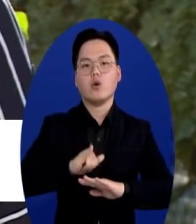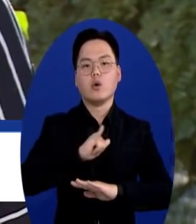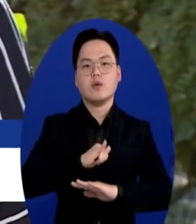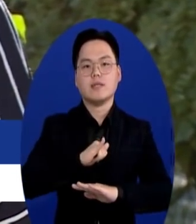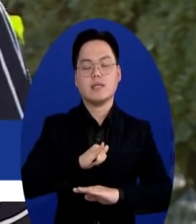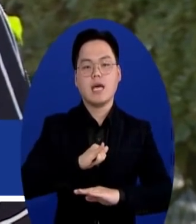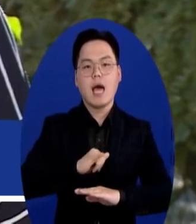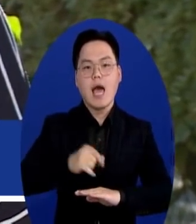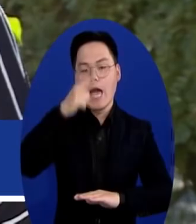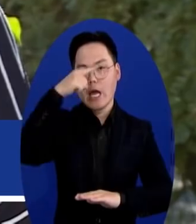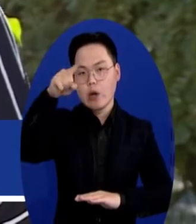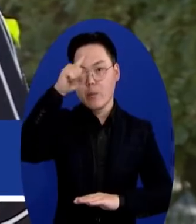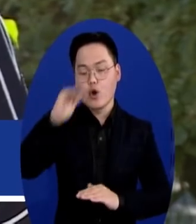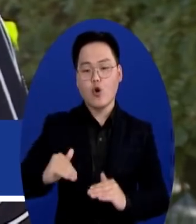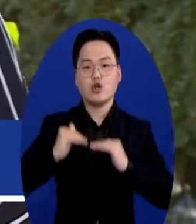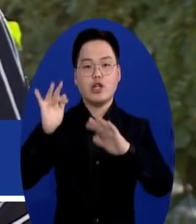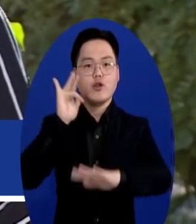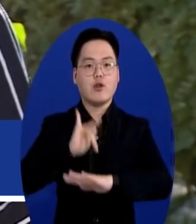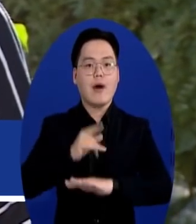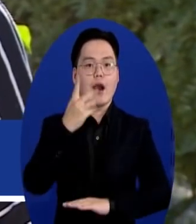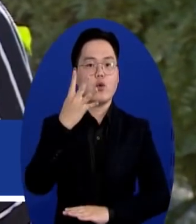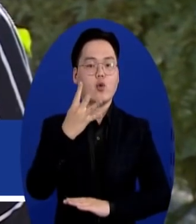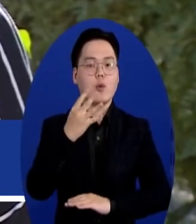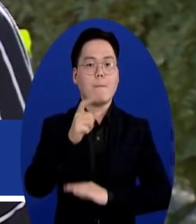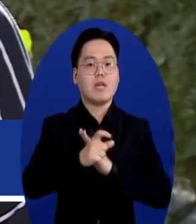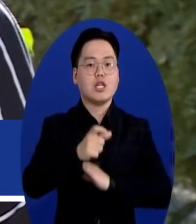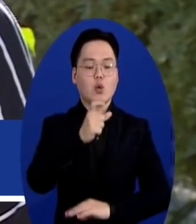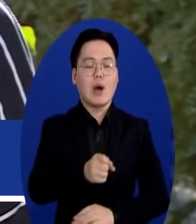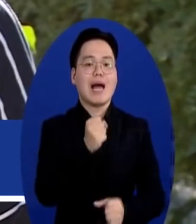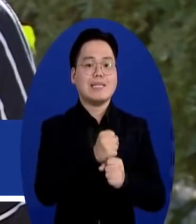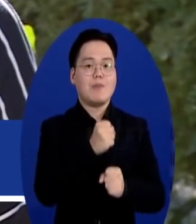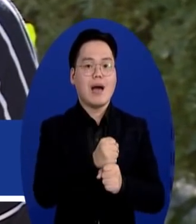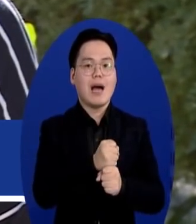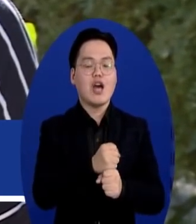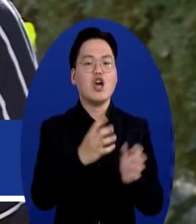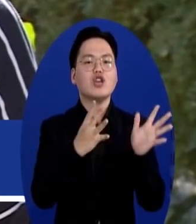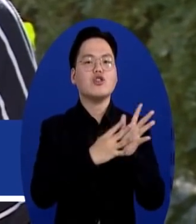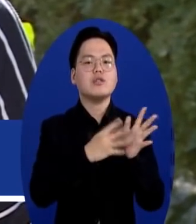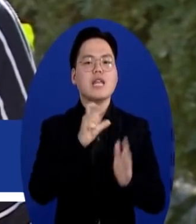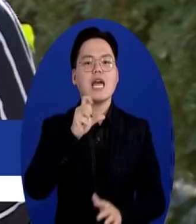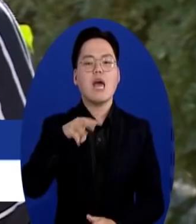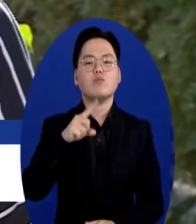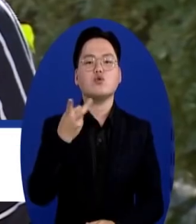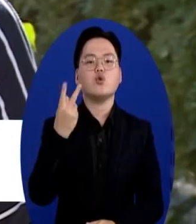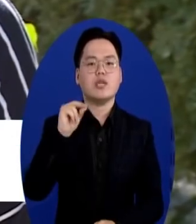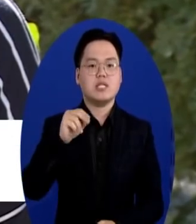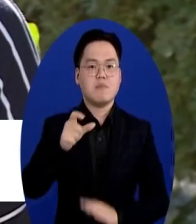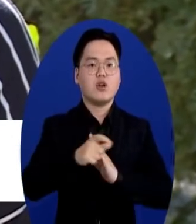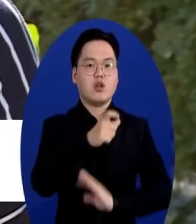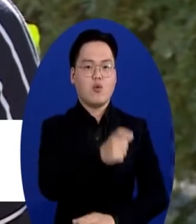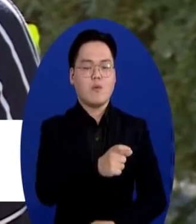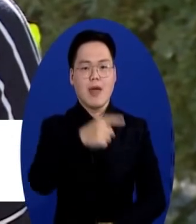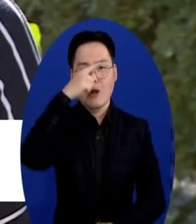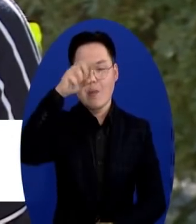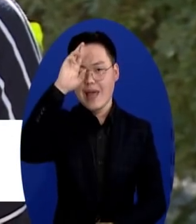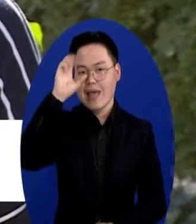одоо эрүүл мэндийн хөгжлийн төв дээр нийт 14 мэрэгчлэлтэй ажиллаж байгаа. Энэ 14 мэрэгчлэлтийн 9 нь эмзэгч байгаа. За эрүүл мэндийн яам дээр нэг